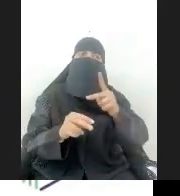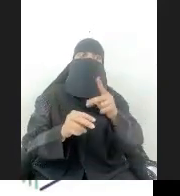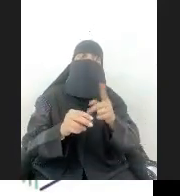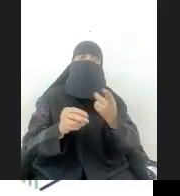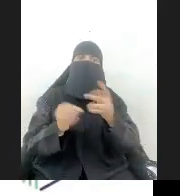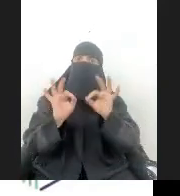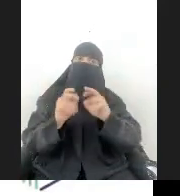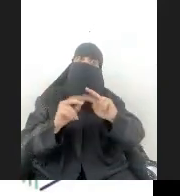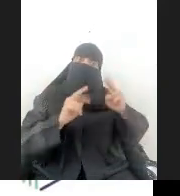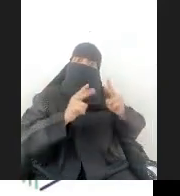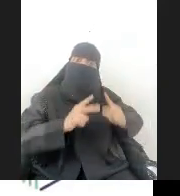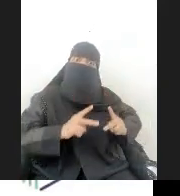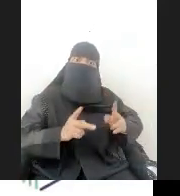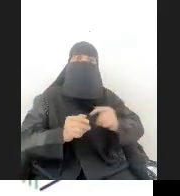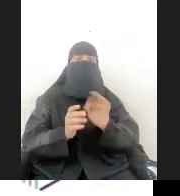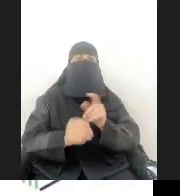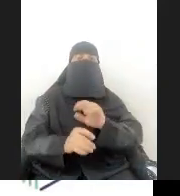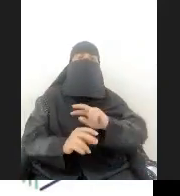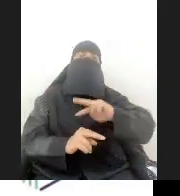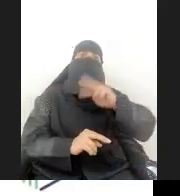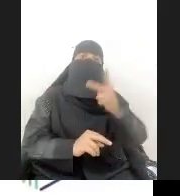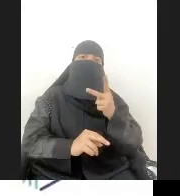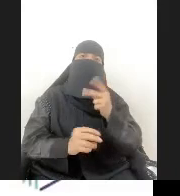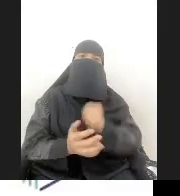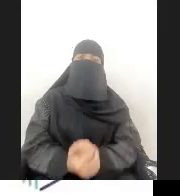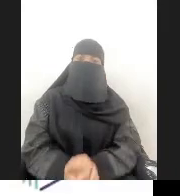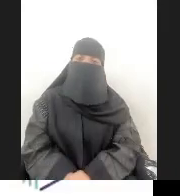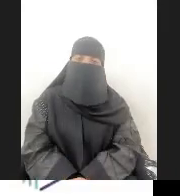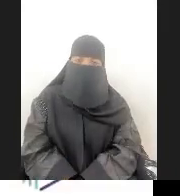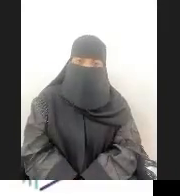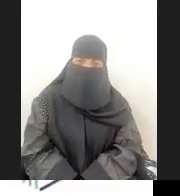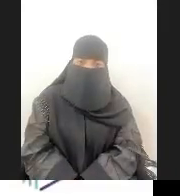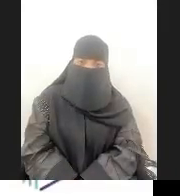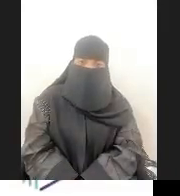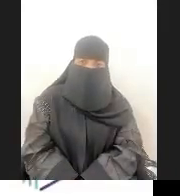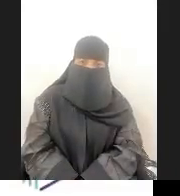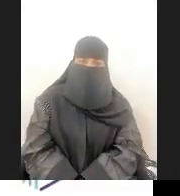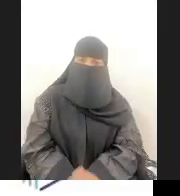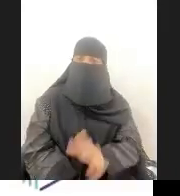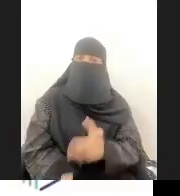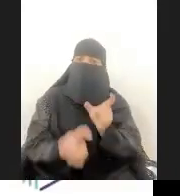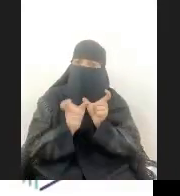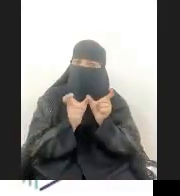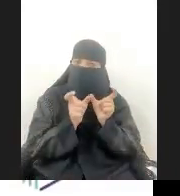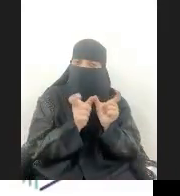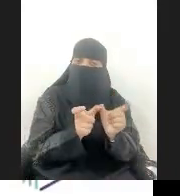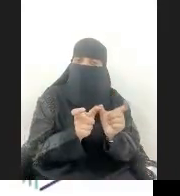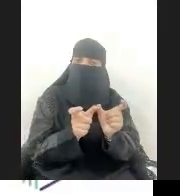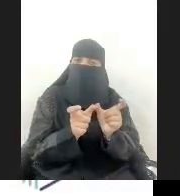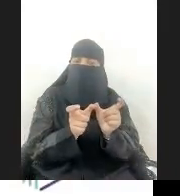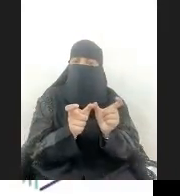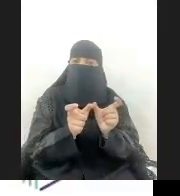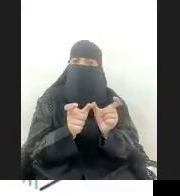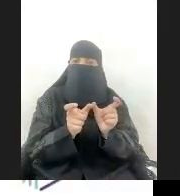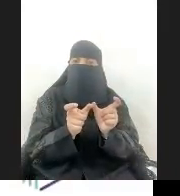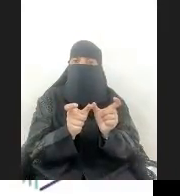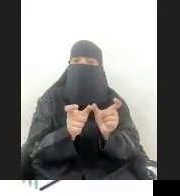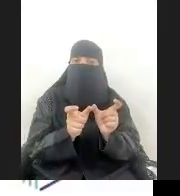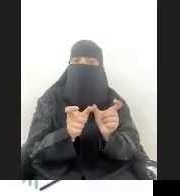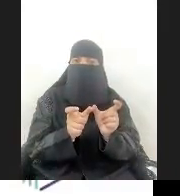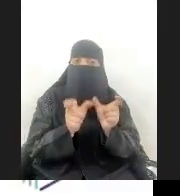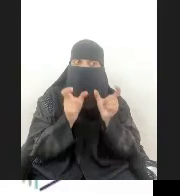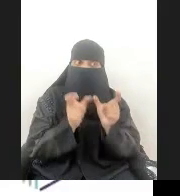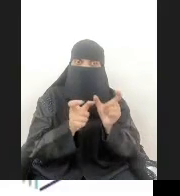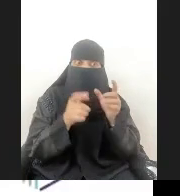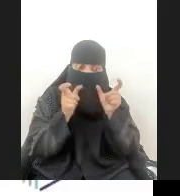مودل والتي باك وسامر وغيرها من النماذج تهتم ربما في عملية أو تركيز كبير